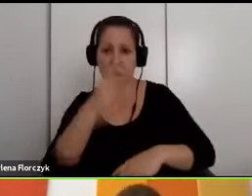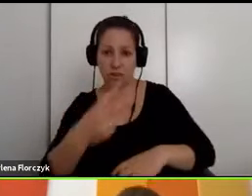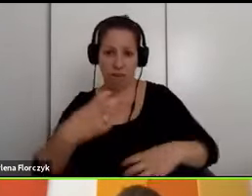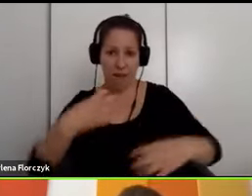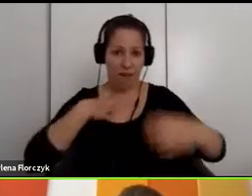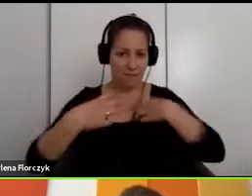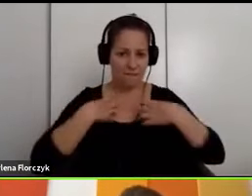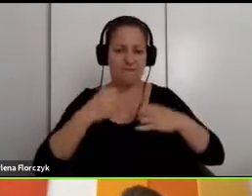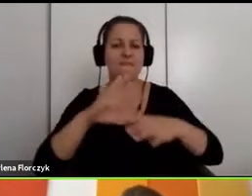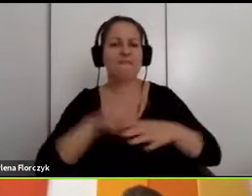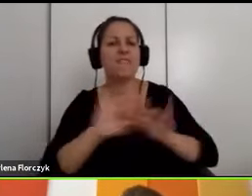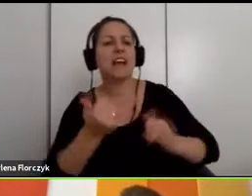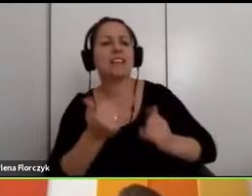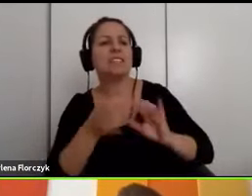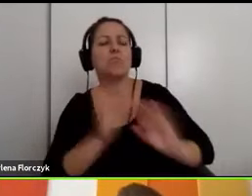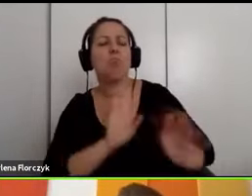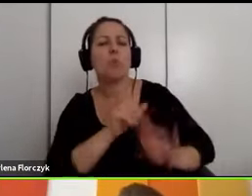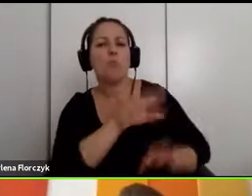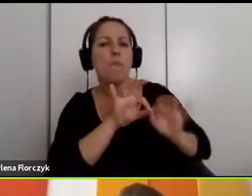jaki sposób on prowadzi